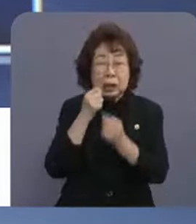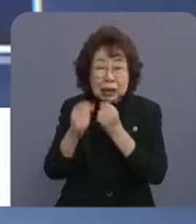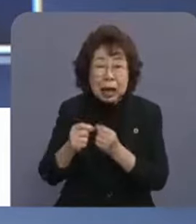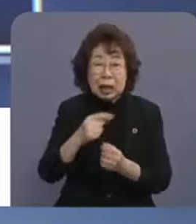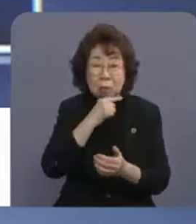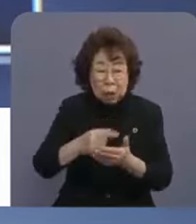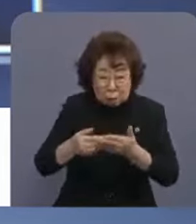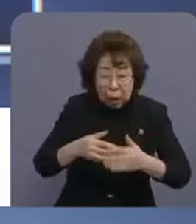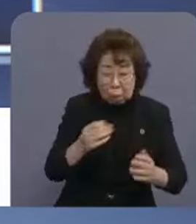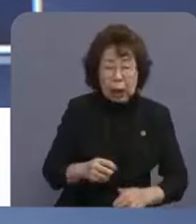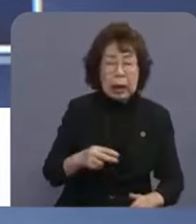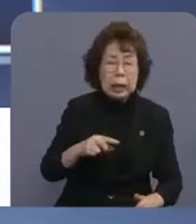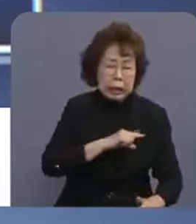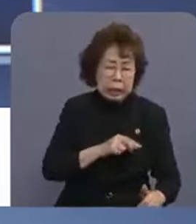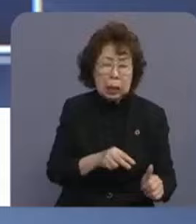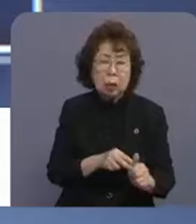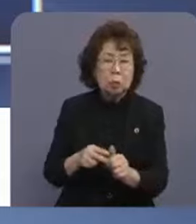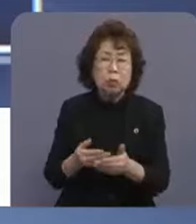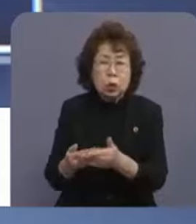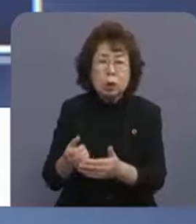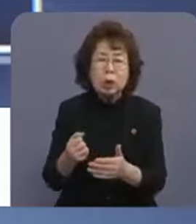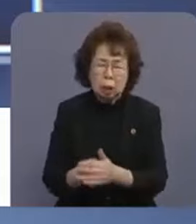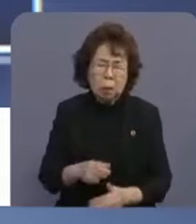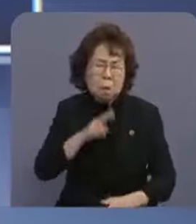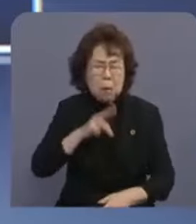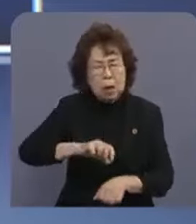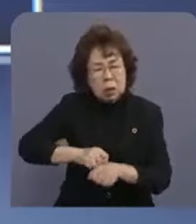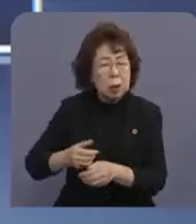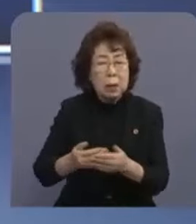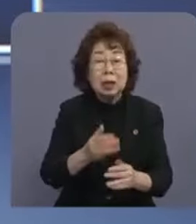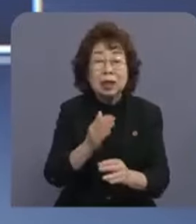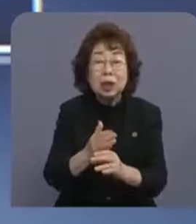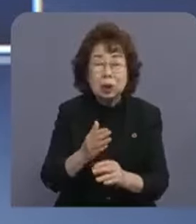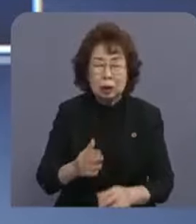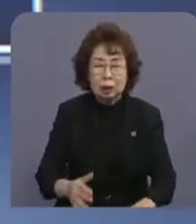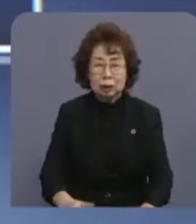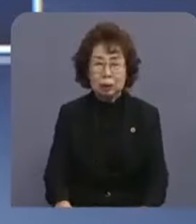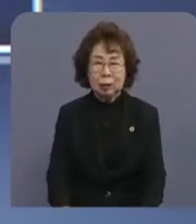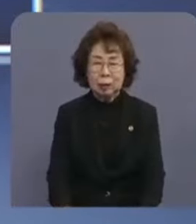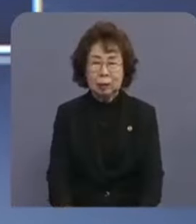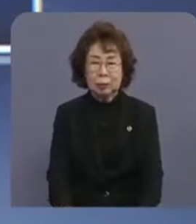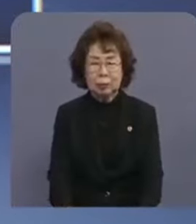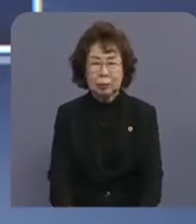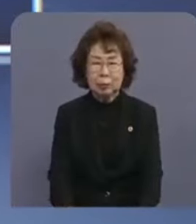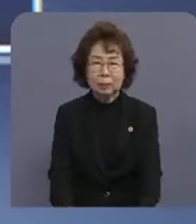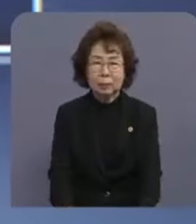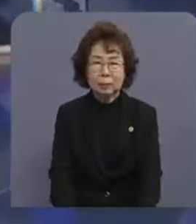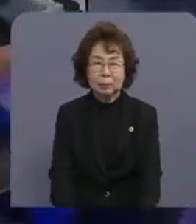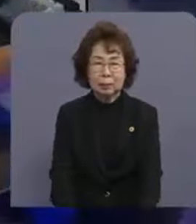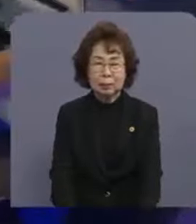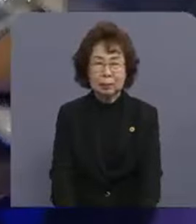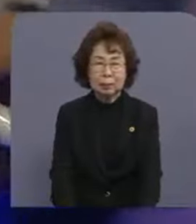피해자들도 명의 제공 혐의로 처벌받을 처지에 놓였습니다. 보도에 김아란 기자입니다.